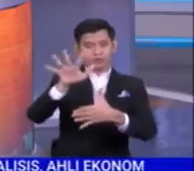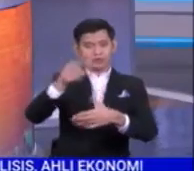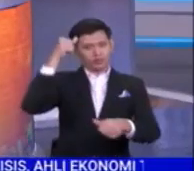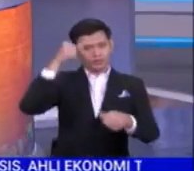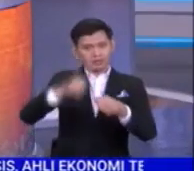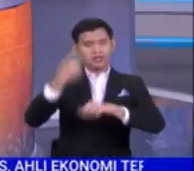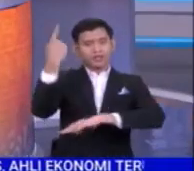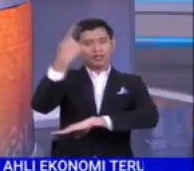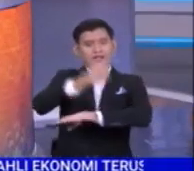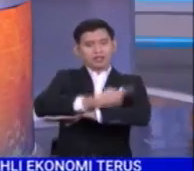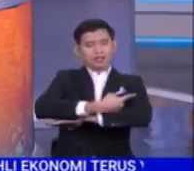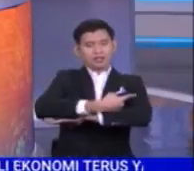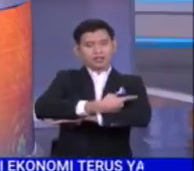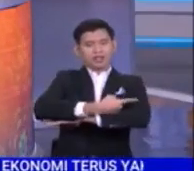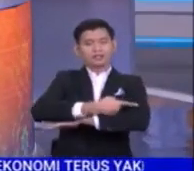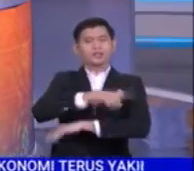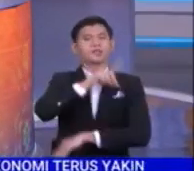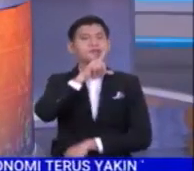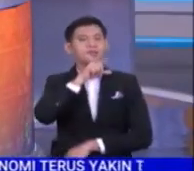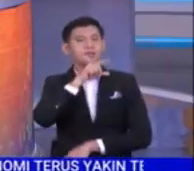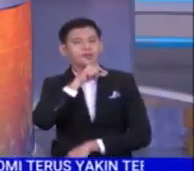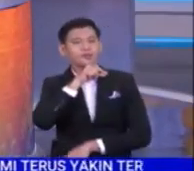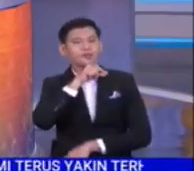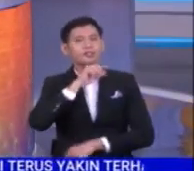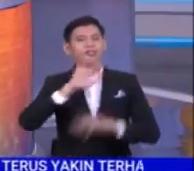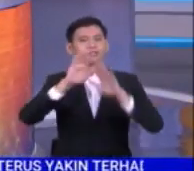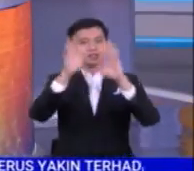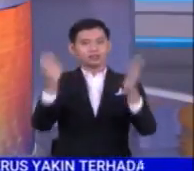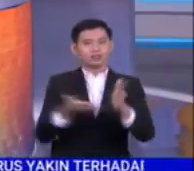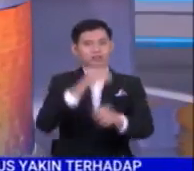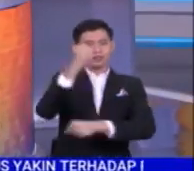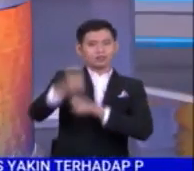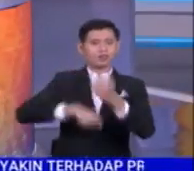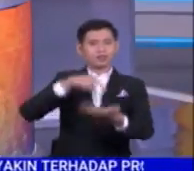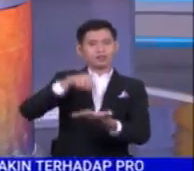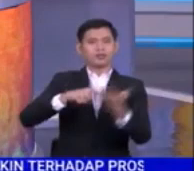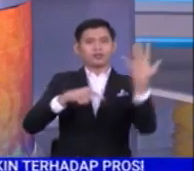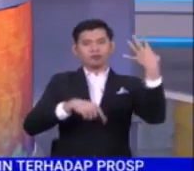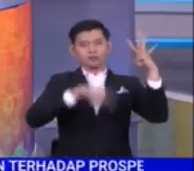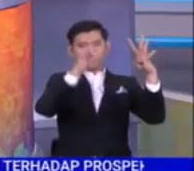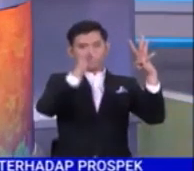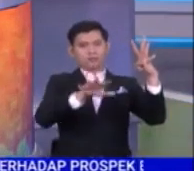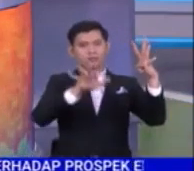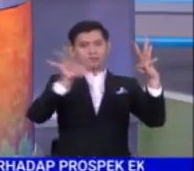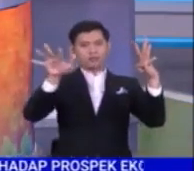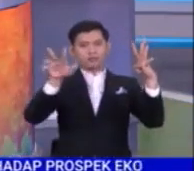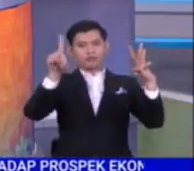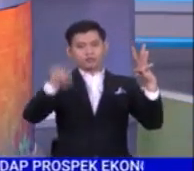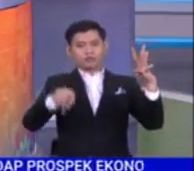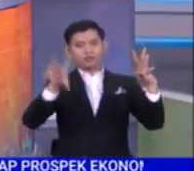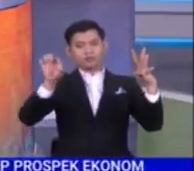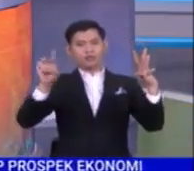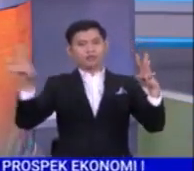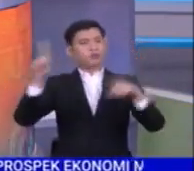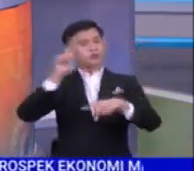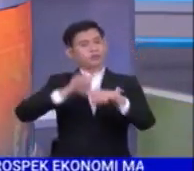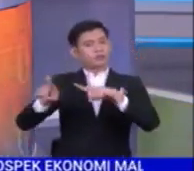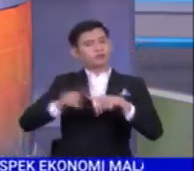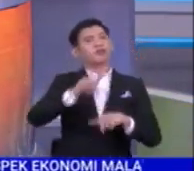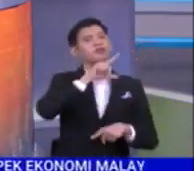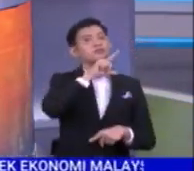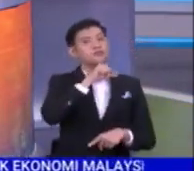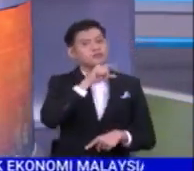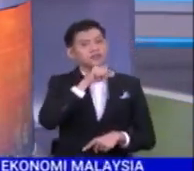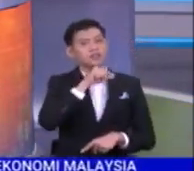Hari Migrasi Burung Sedunia. Tahun ini ia jatuh pada hari ini, 14 Mei 2022. Kepelbagaian spesies burung